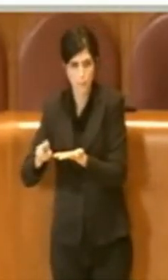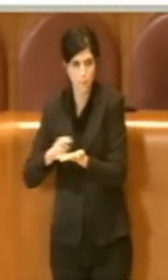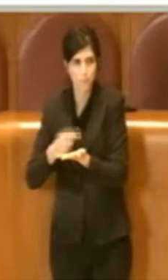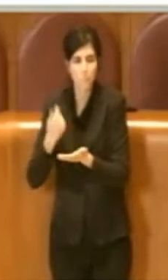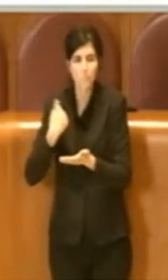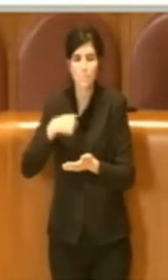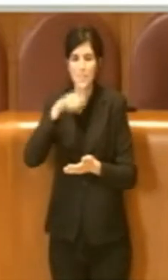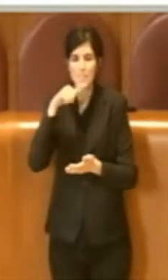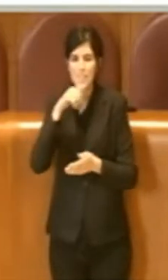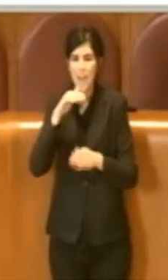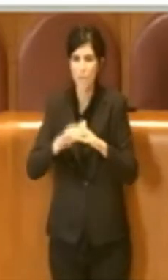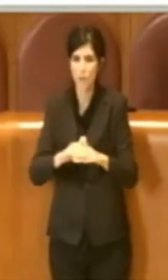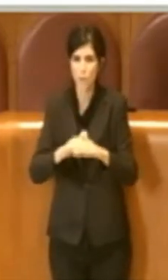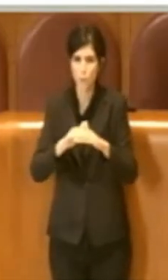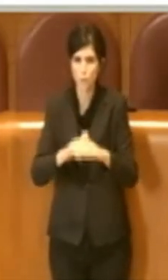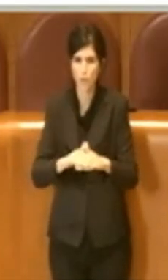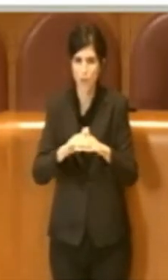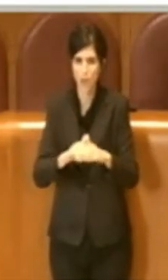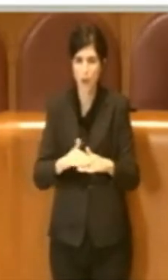una tutela dal punto di vista